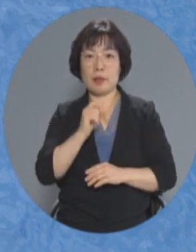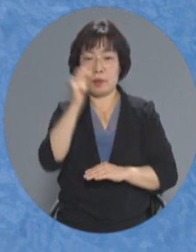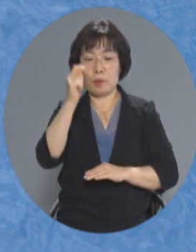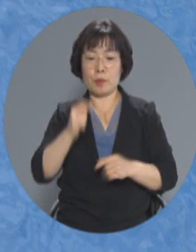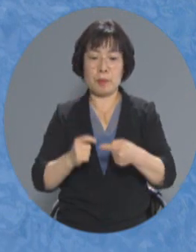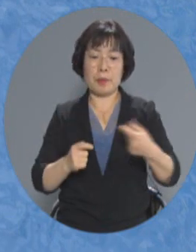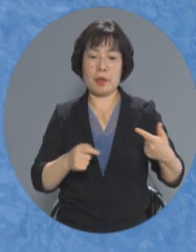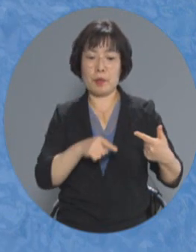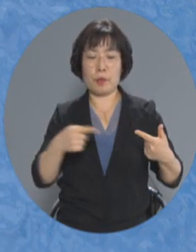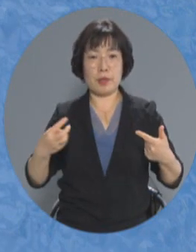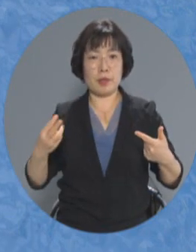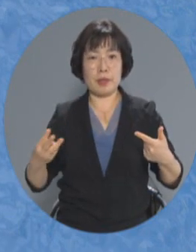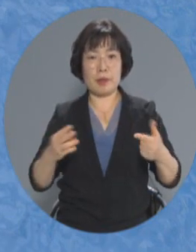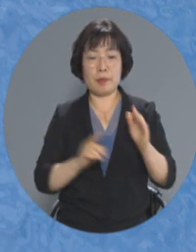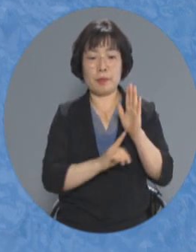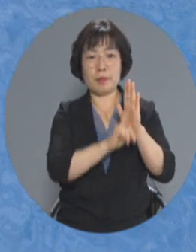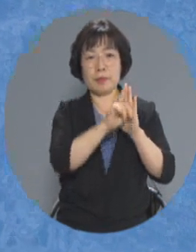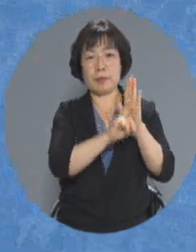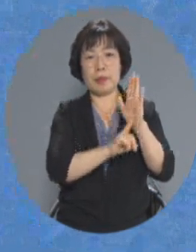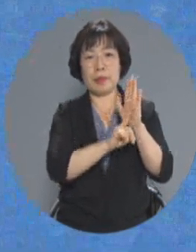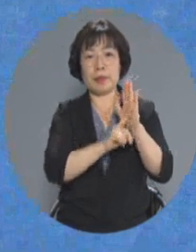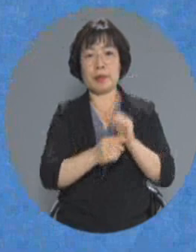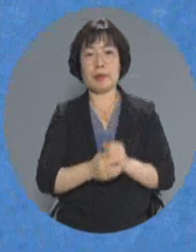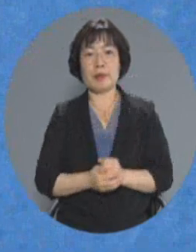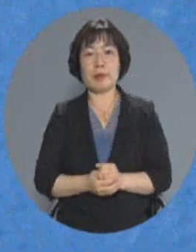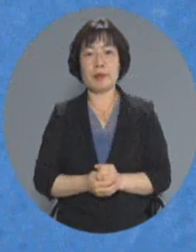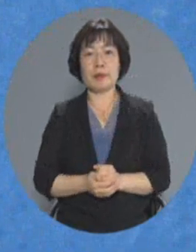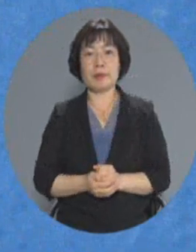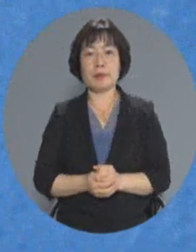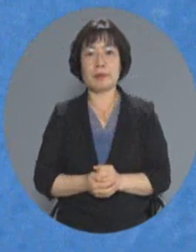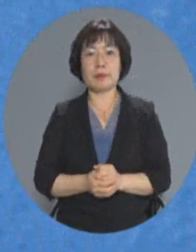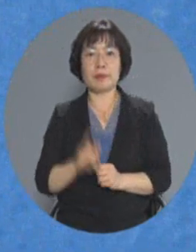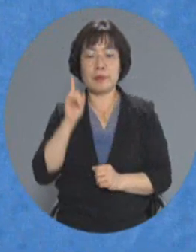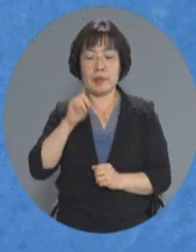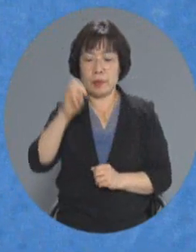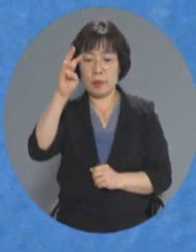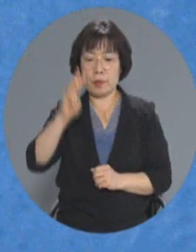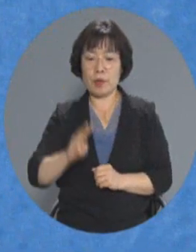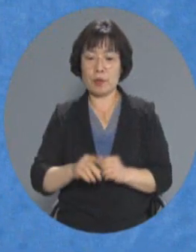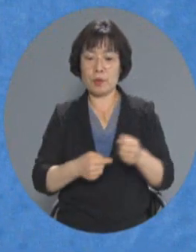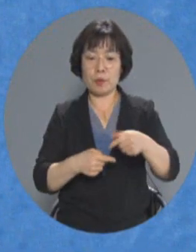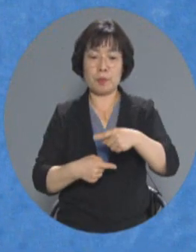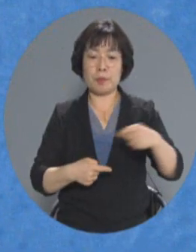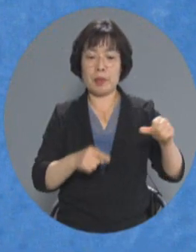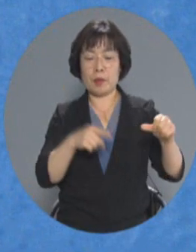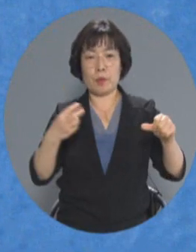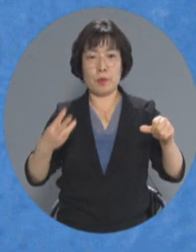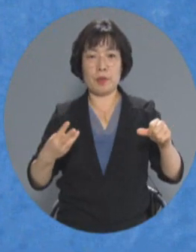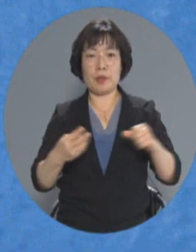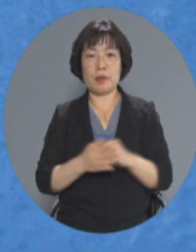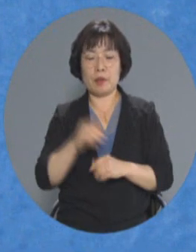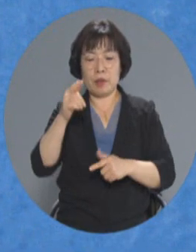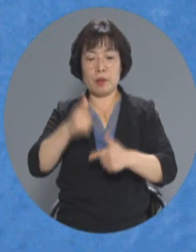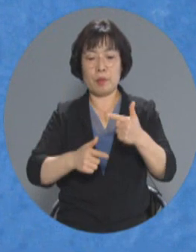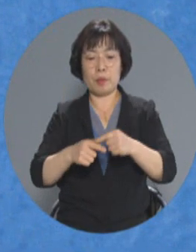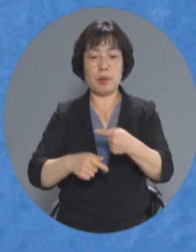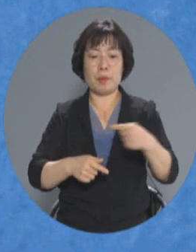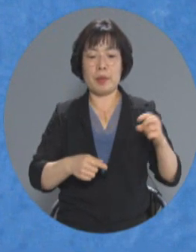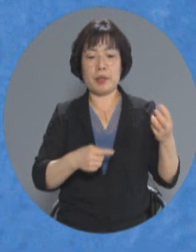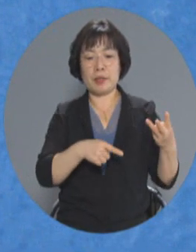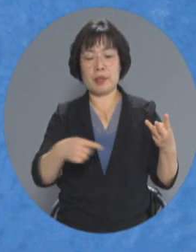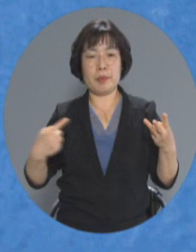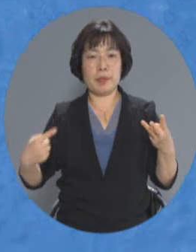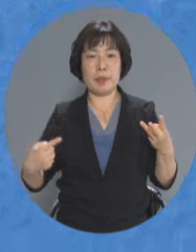고흥은 영하 6에서 3도의 기온 분포를 보이겠습니다. 내일 광주는 영하 5에서 영하 2도, 목포는 영하